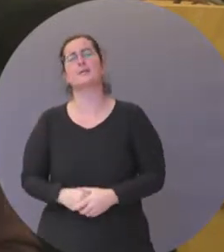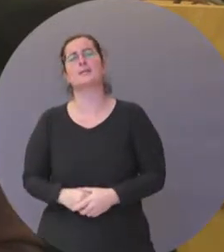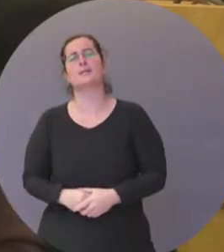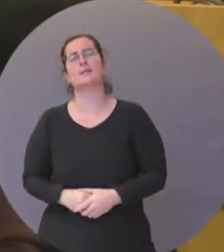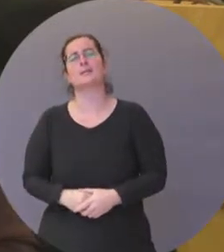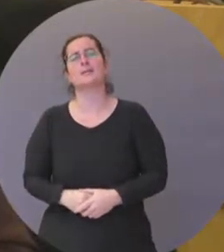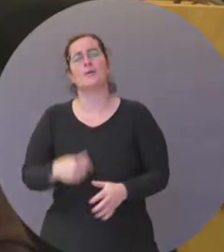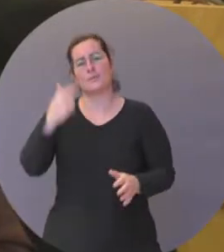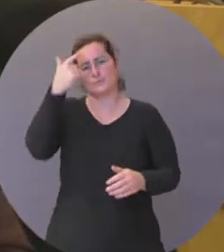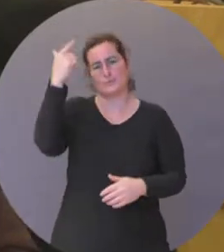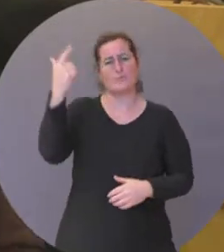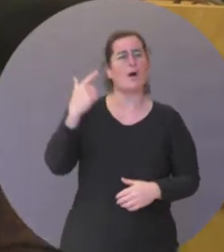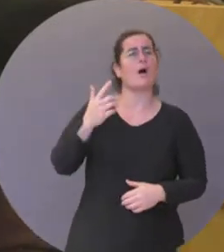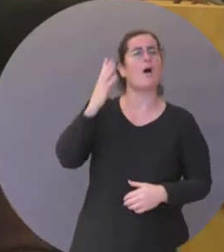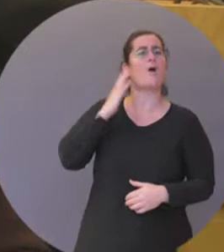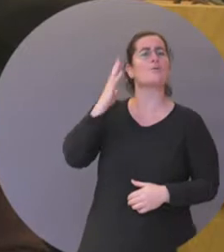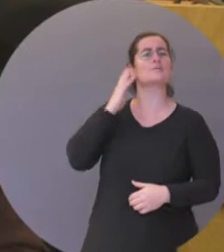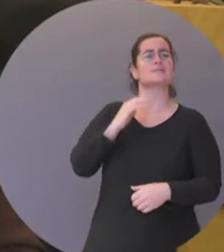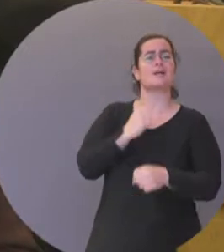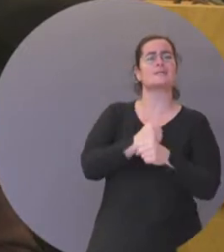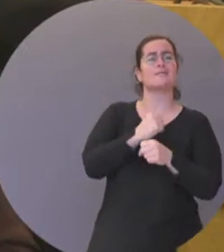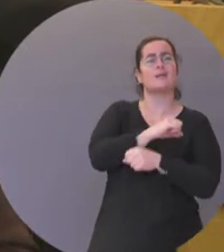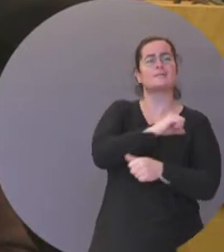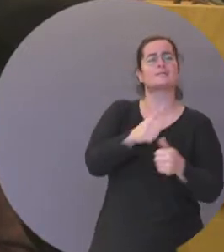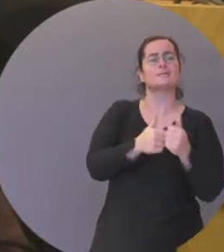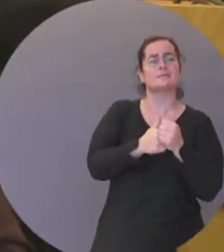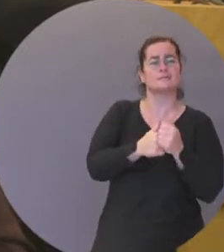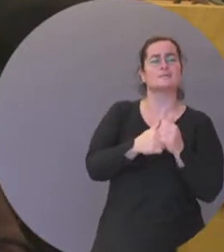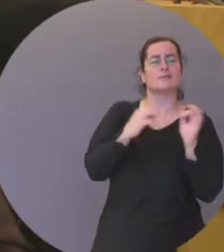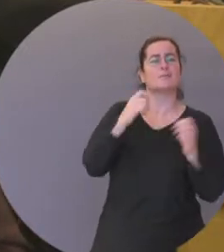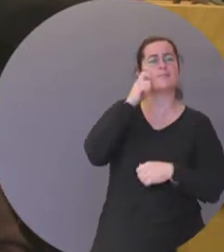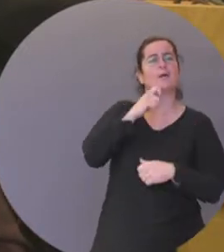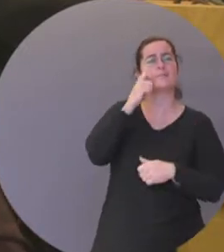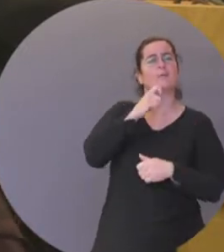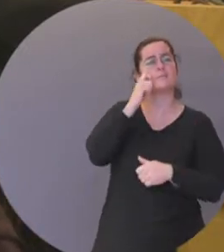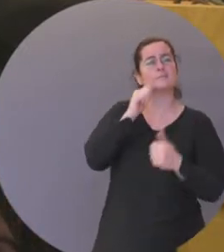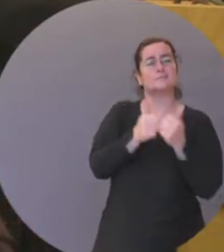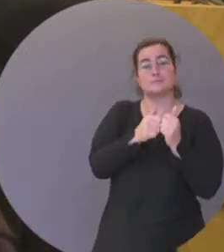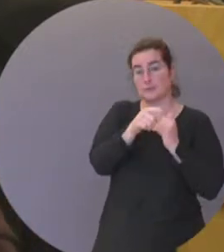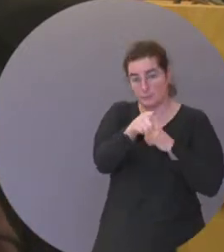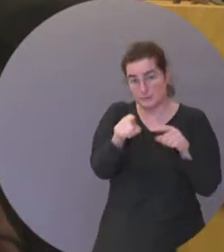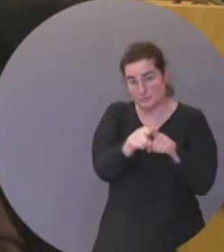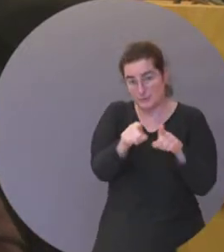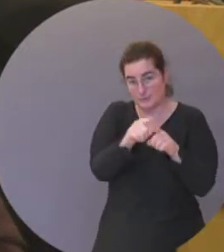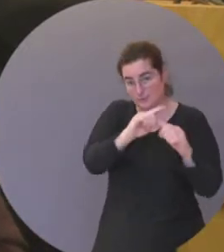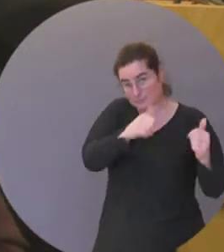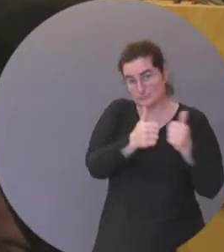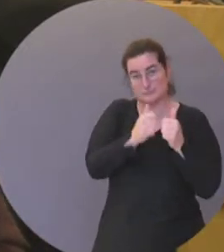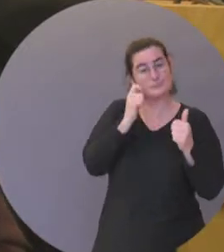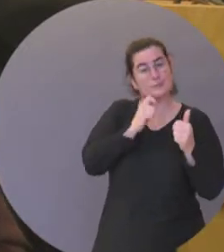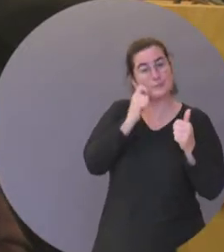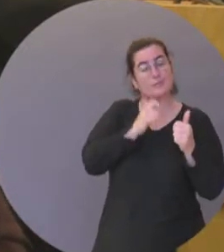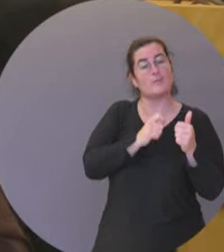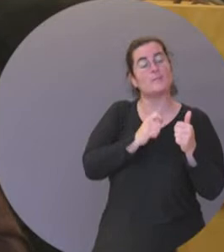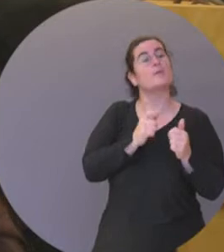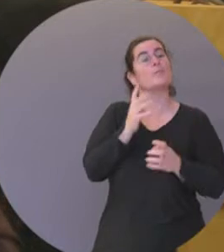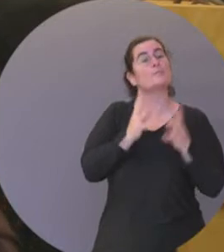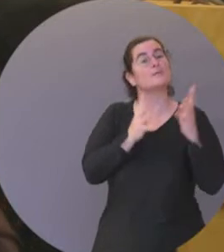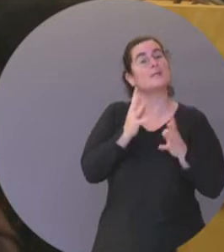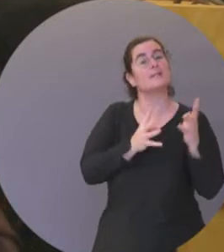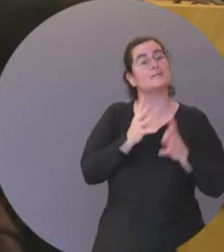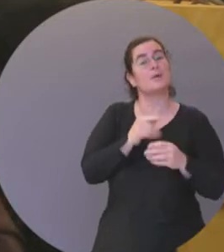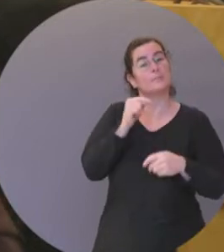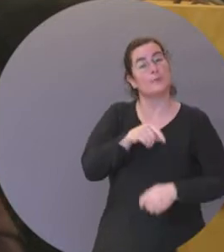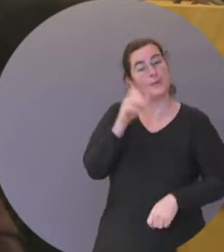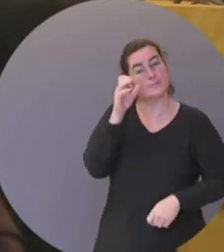de vos anciens collaborateurs proches du président de la République comme voulait être également sans doute peuvent de faire nos porte-paroles